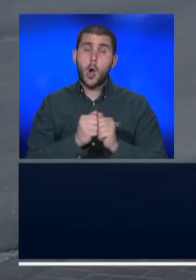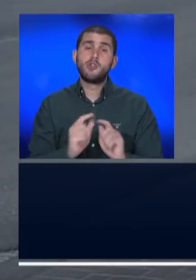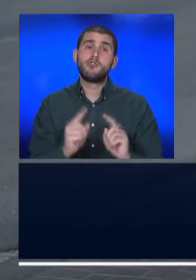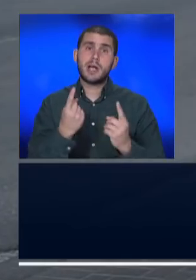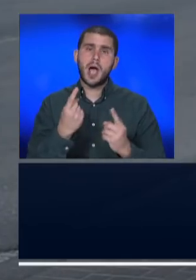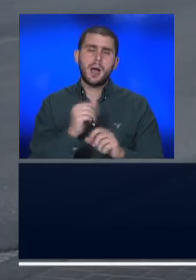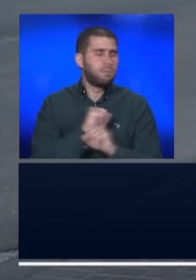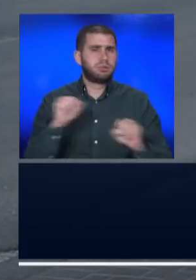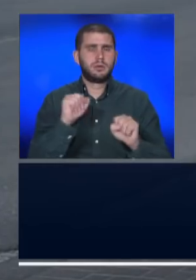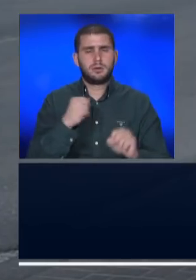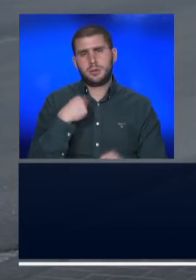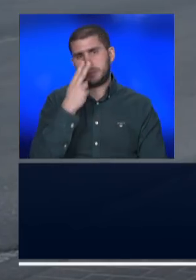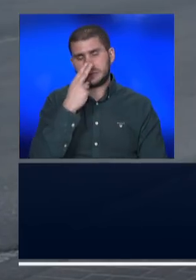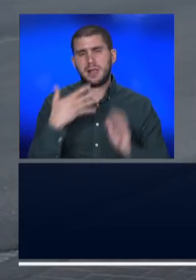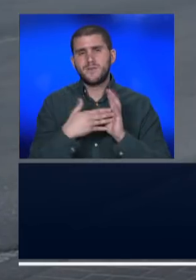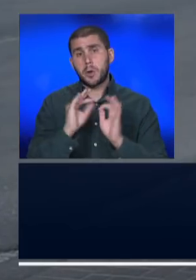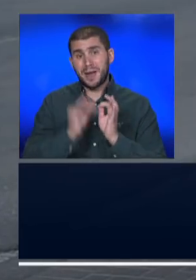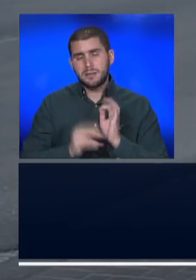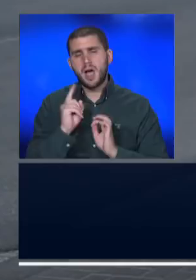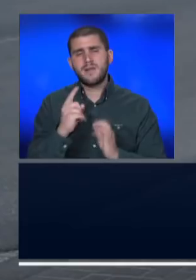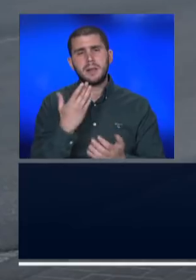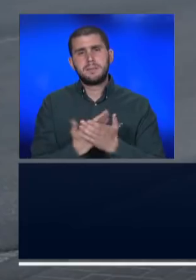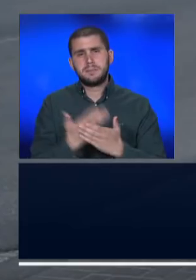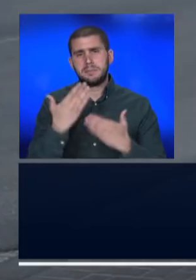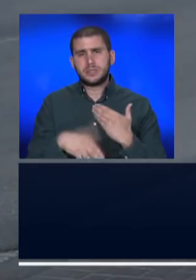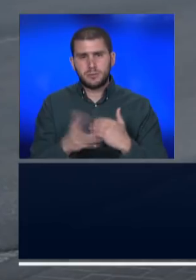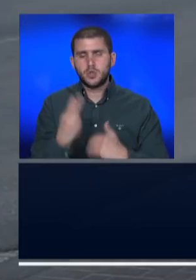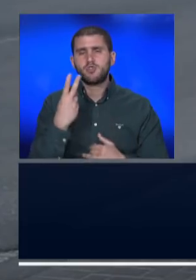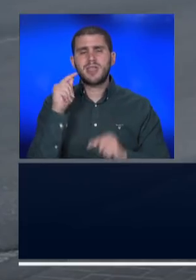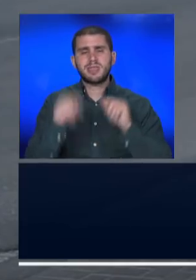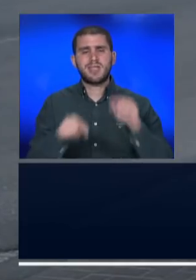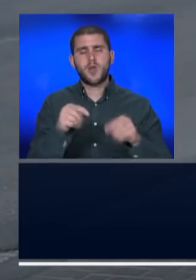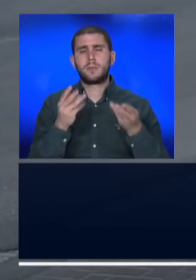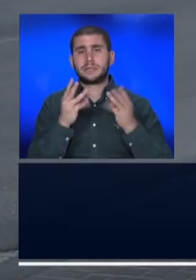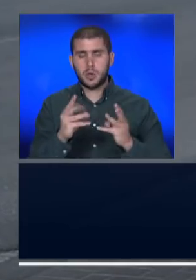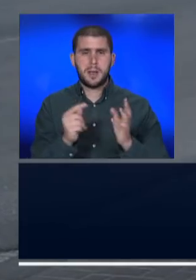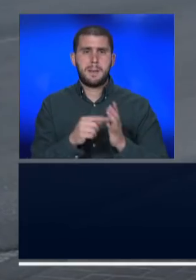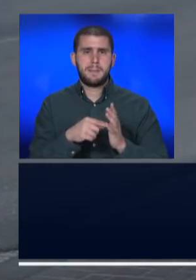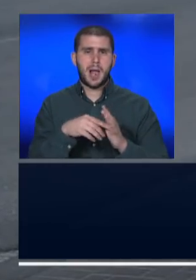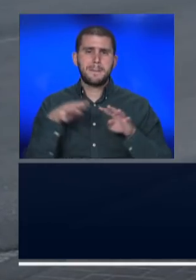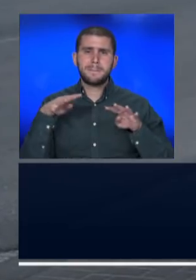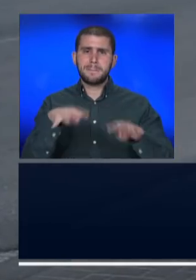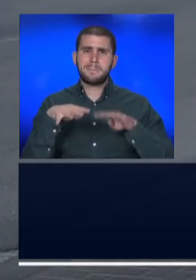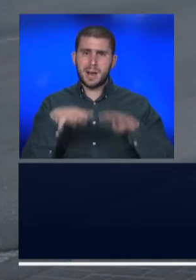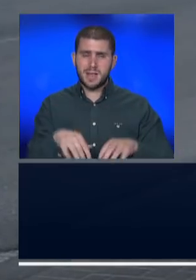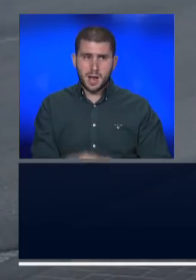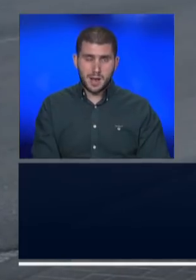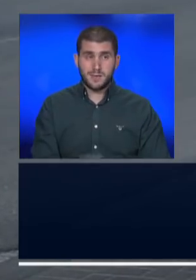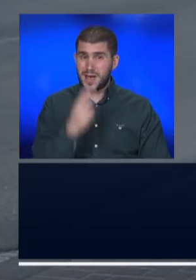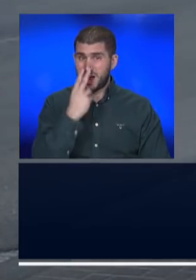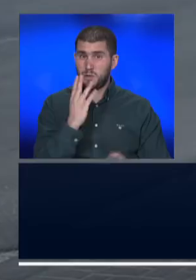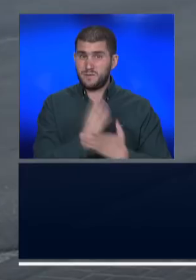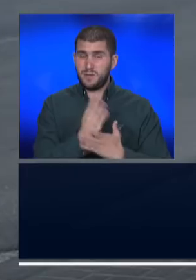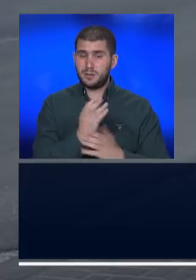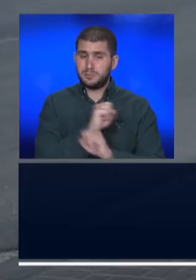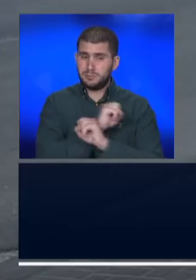לבדוק את הפרטים, אבל השורה התחתונה, שתי נפילות בעיר סדרות כתוצאה מהמתח שמשוגר עכשיו, וראינו את ההודעה גם של עיריית סדרות,